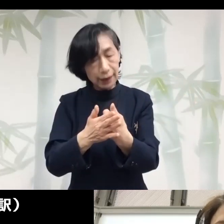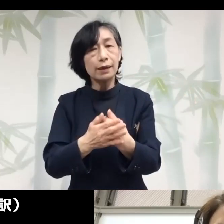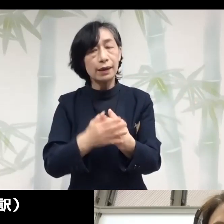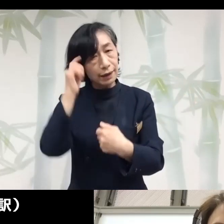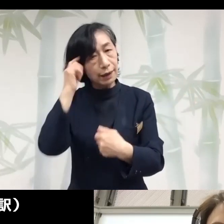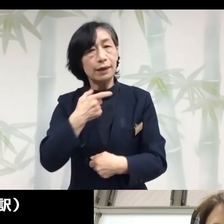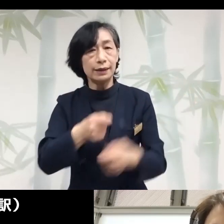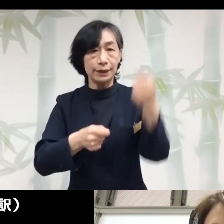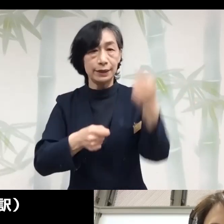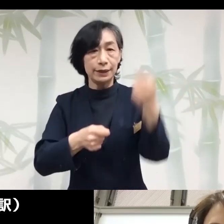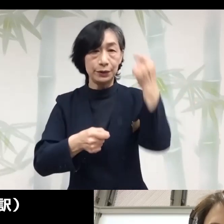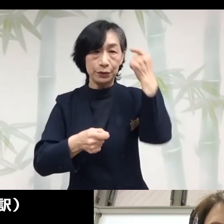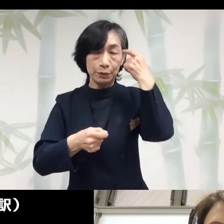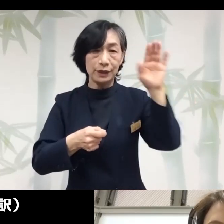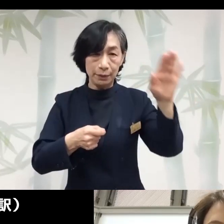たいなと思います。